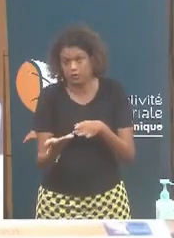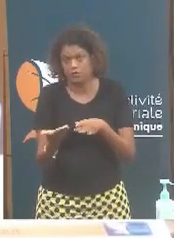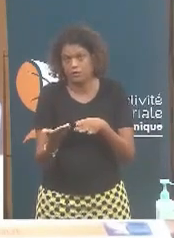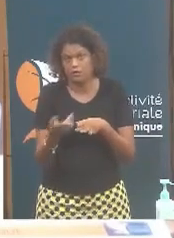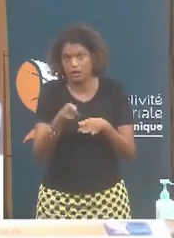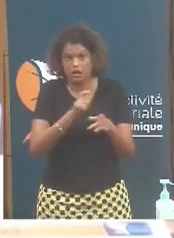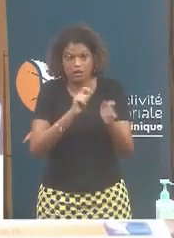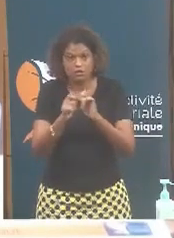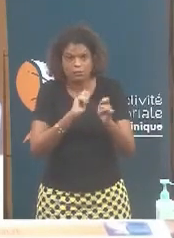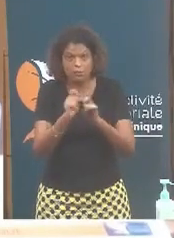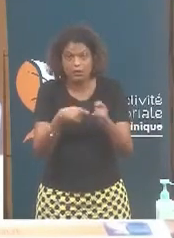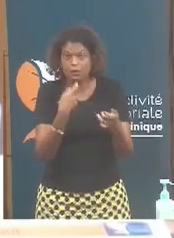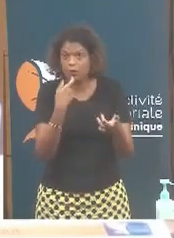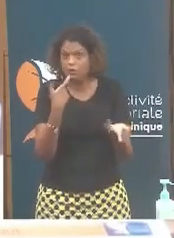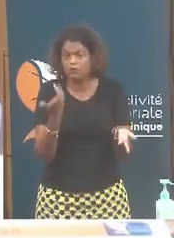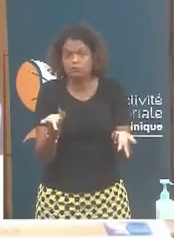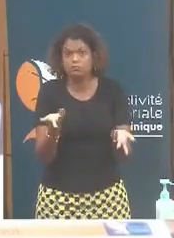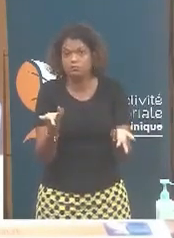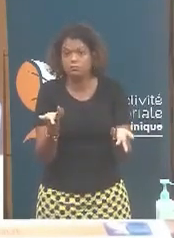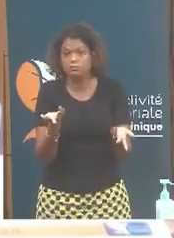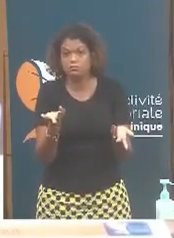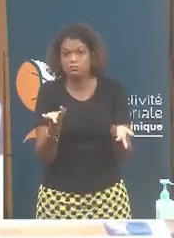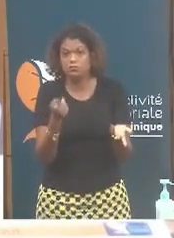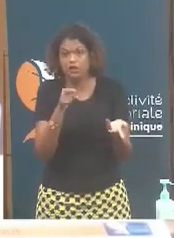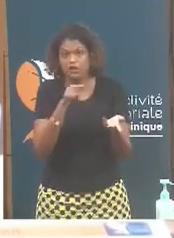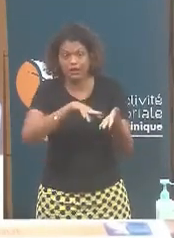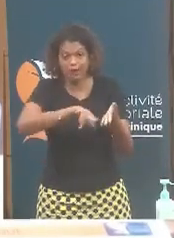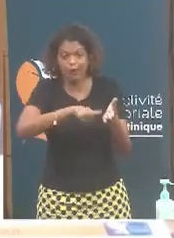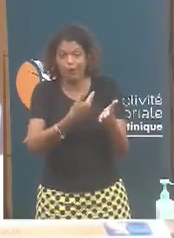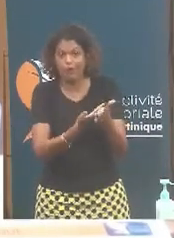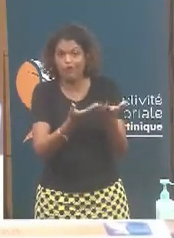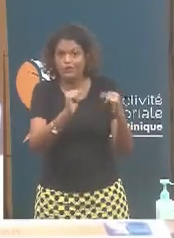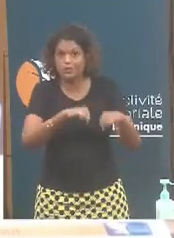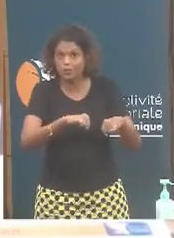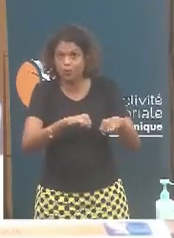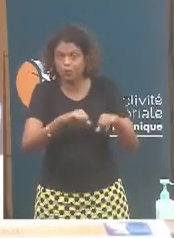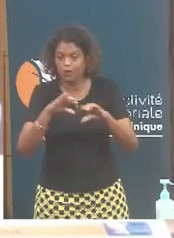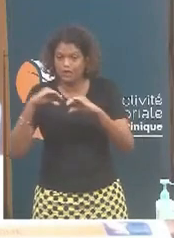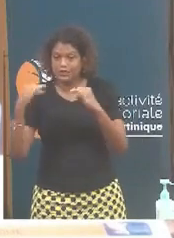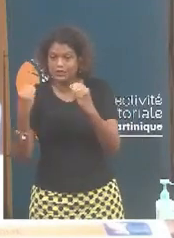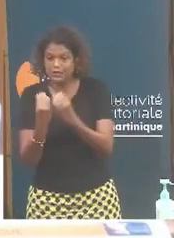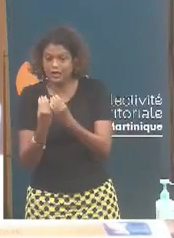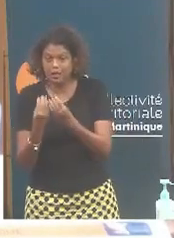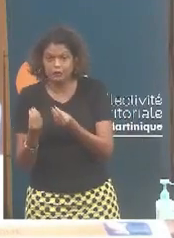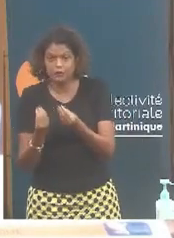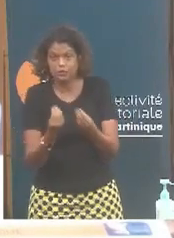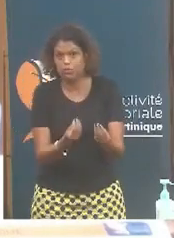pour débattre de quoi? D'une convention que la CTM donnerait,